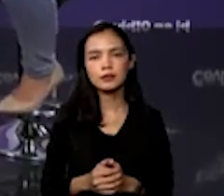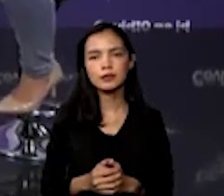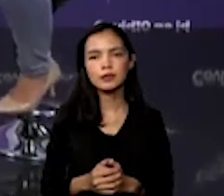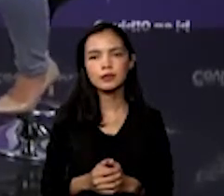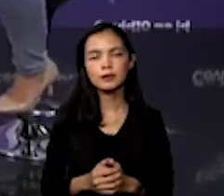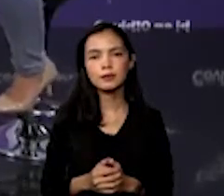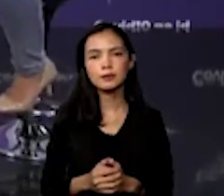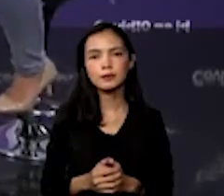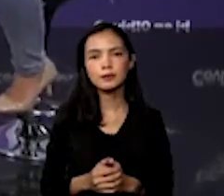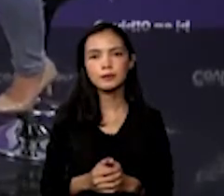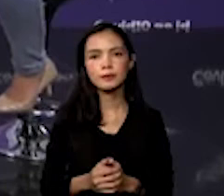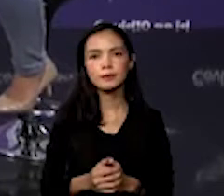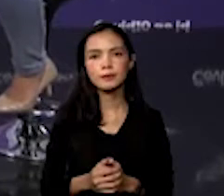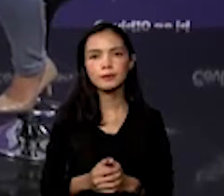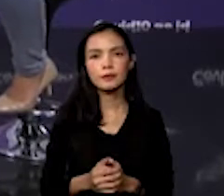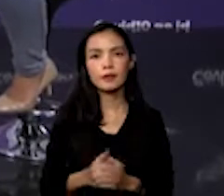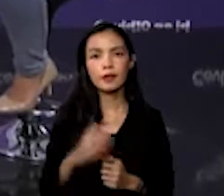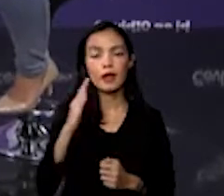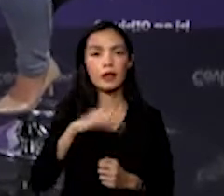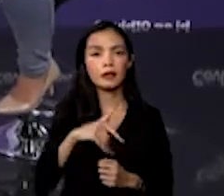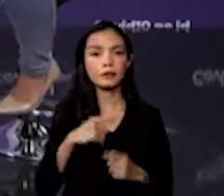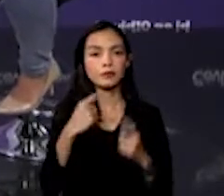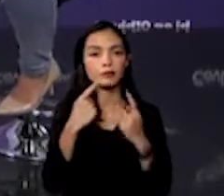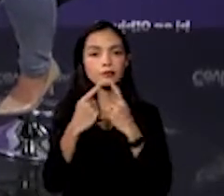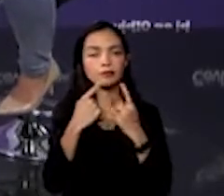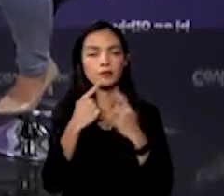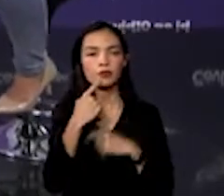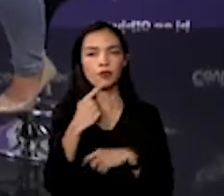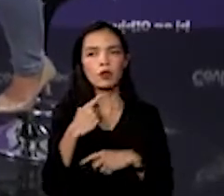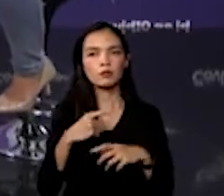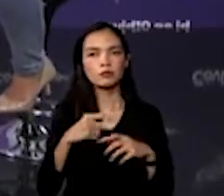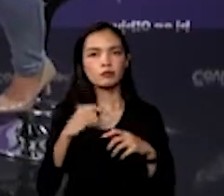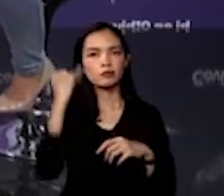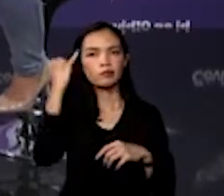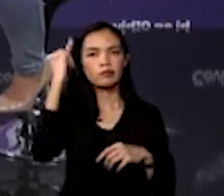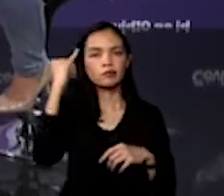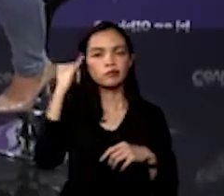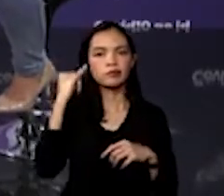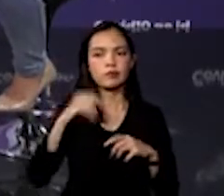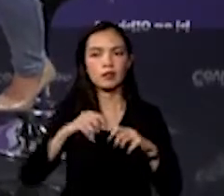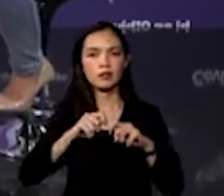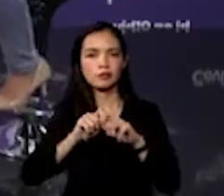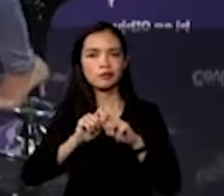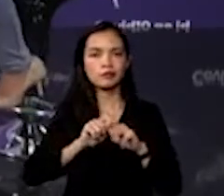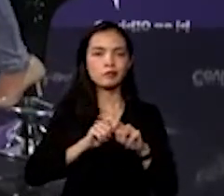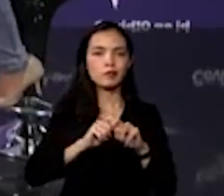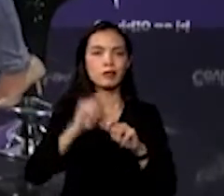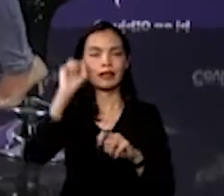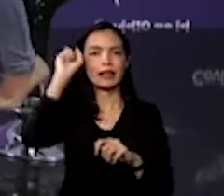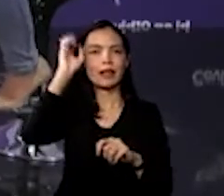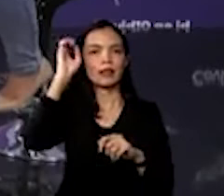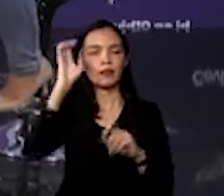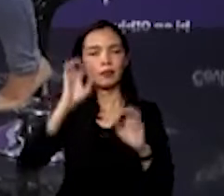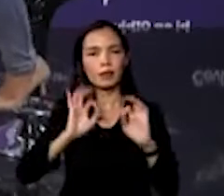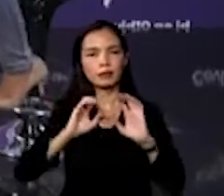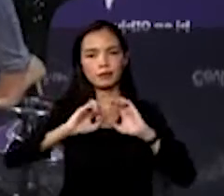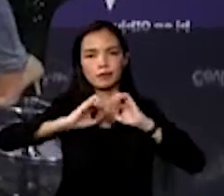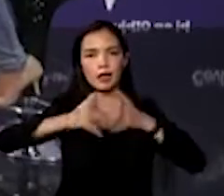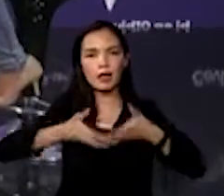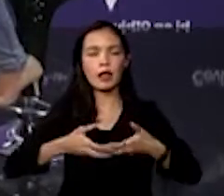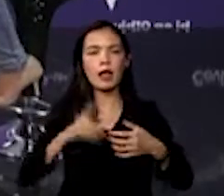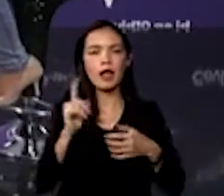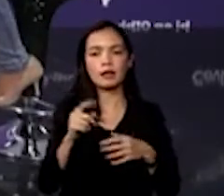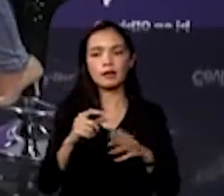oke Hari ini kita akan berbahas mengenai mengenai berkreasi di saat e kondisi pandemi ini ada Dr